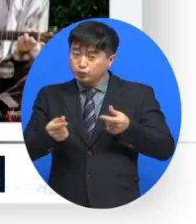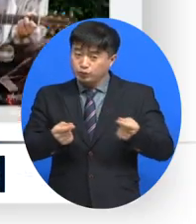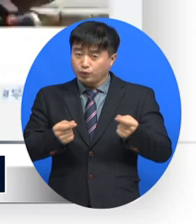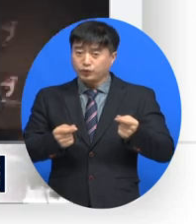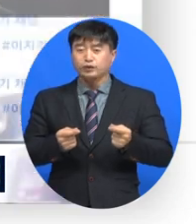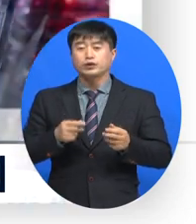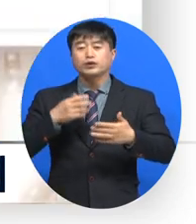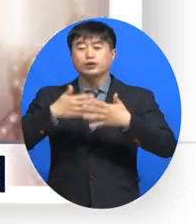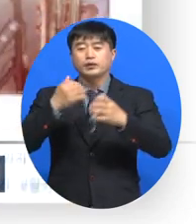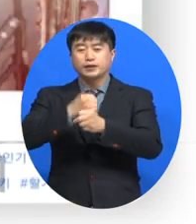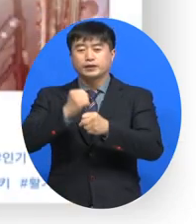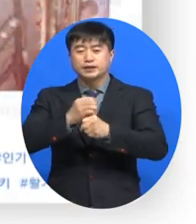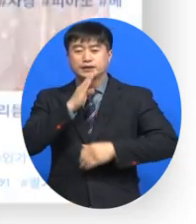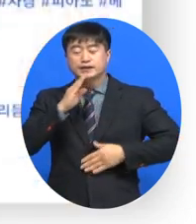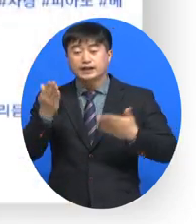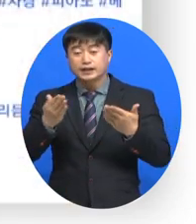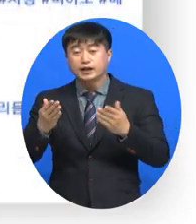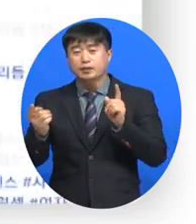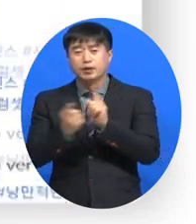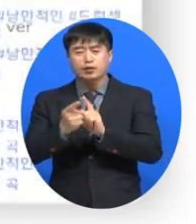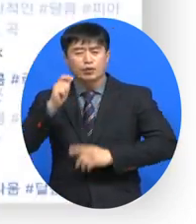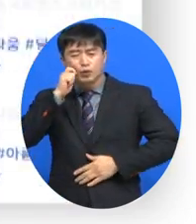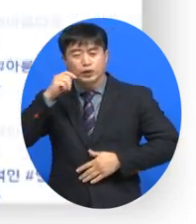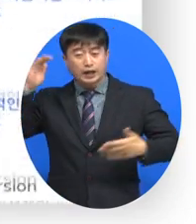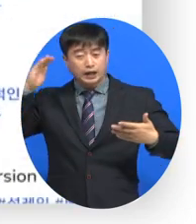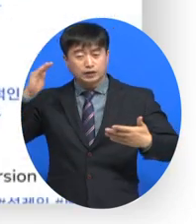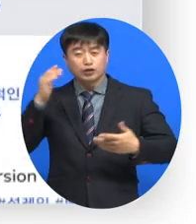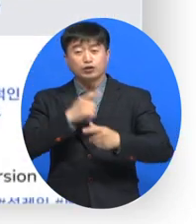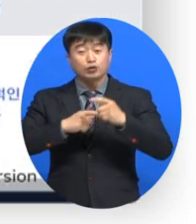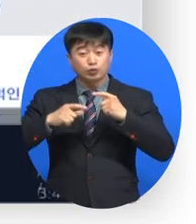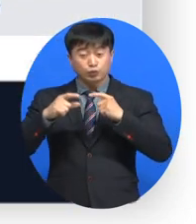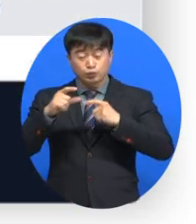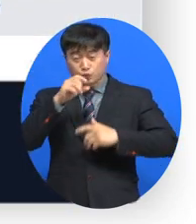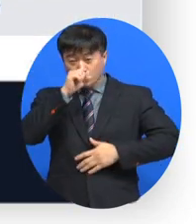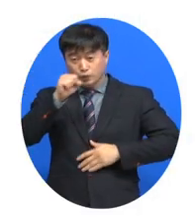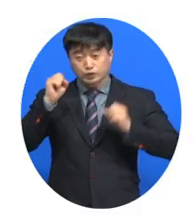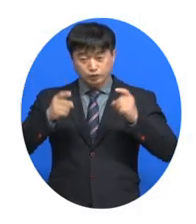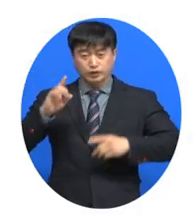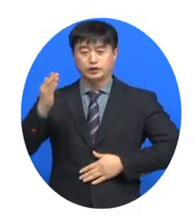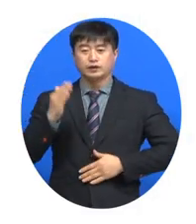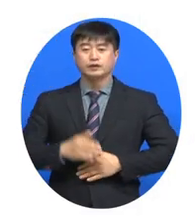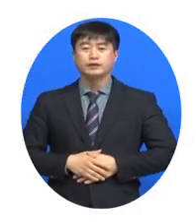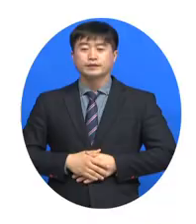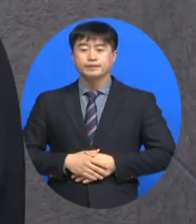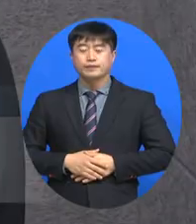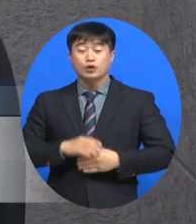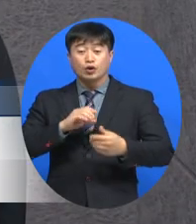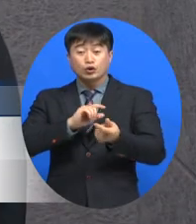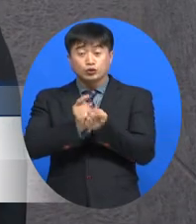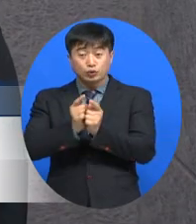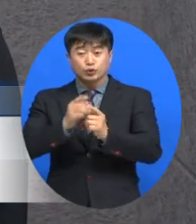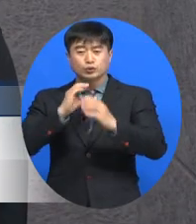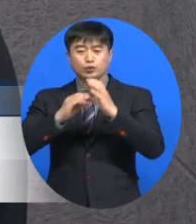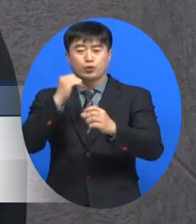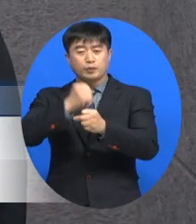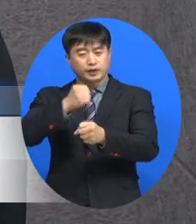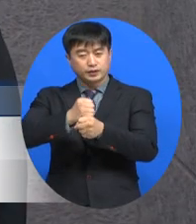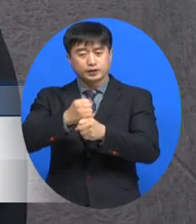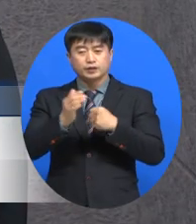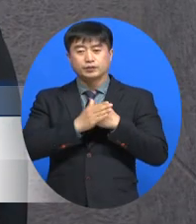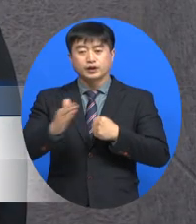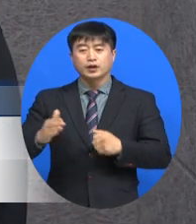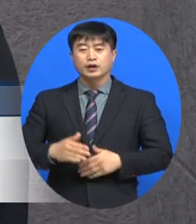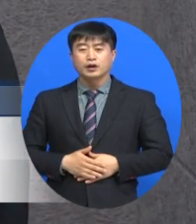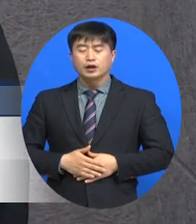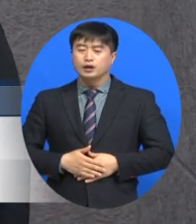맞는 영상을 제작해 나가며 실물을 접할 기회가 적은 학생들에게 더할 나위 없이 좋은 기회가 됐습니다 서로 소통하면서 제작을